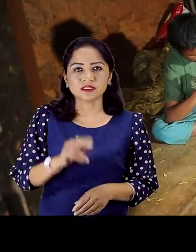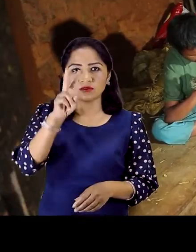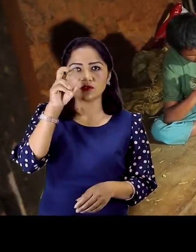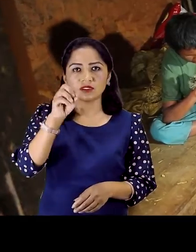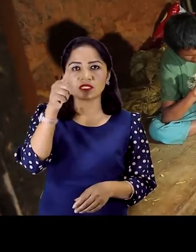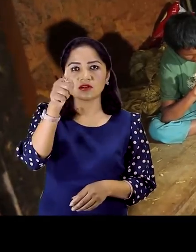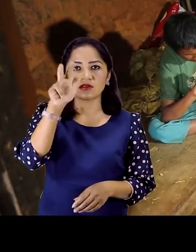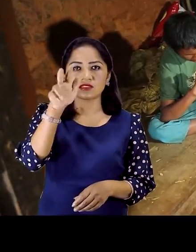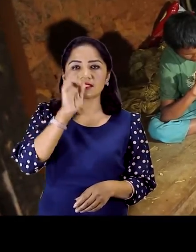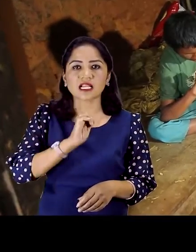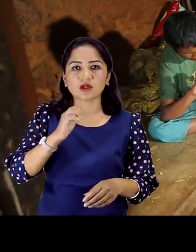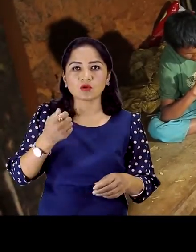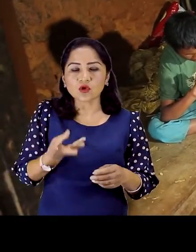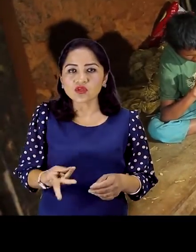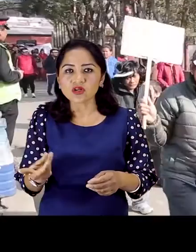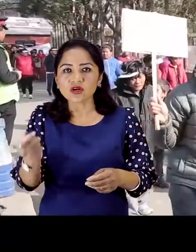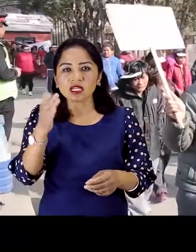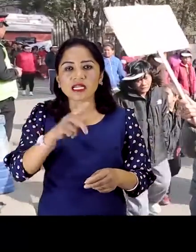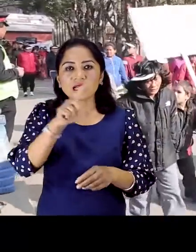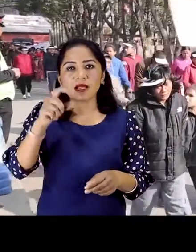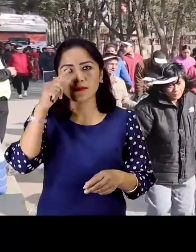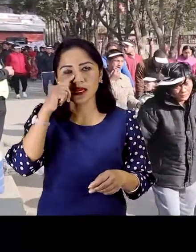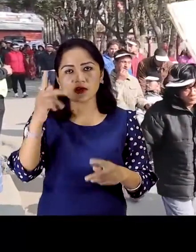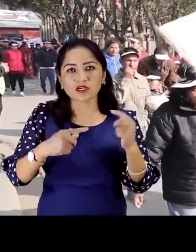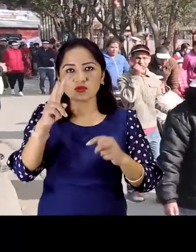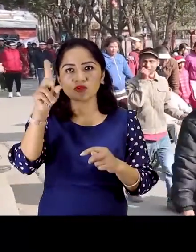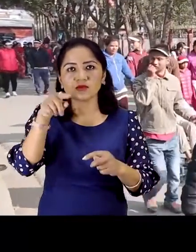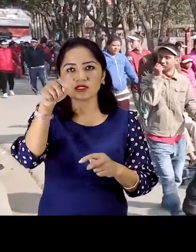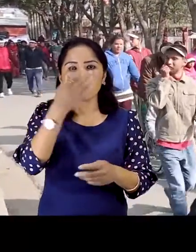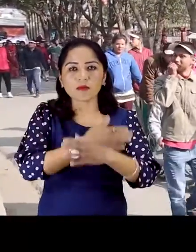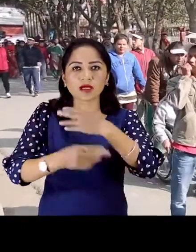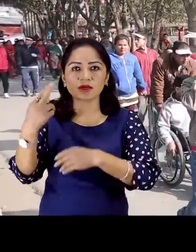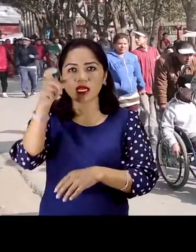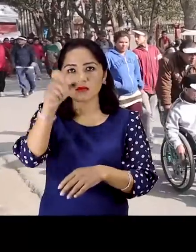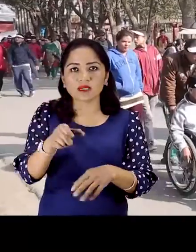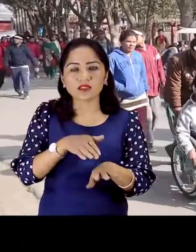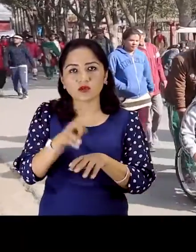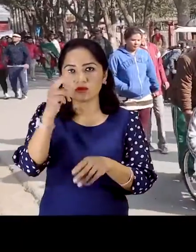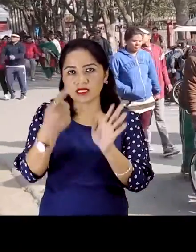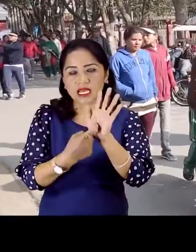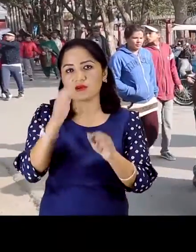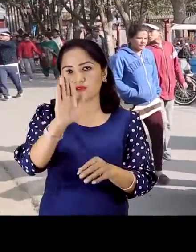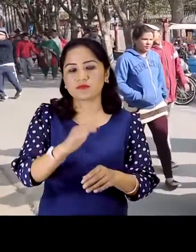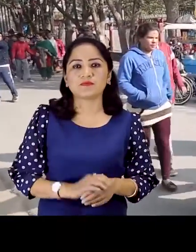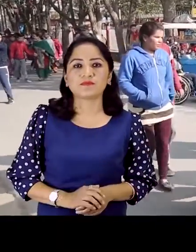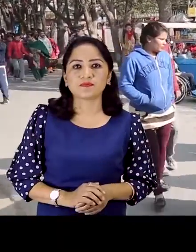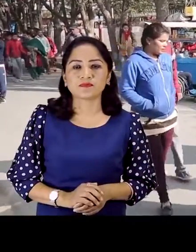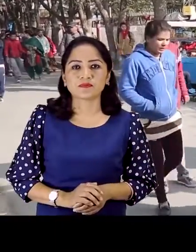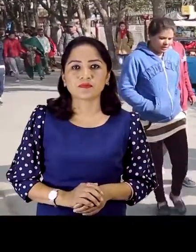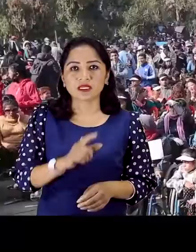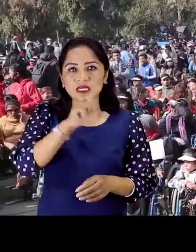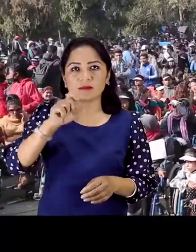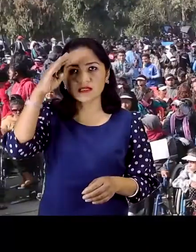2018 साल को जनकणना ले नेपाल मा करीब दुई पर्तेशत अपांगता भैका बेक्ति हरु रहेको देखायको छा